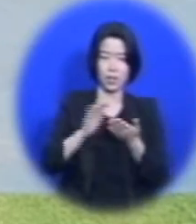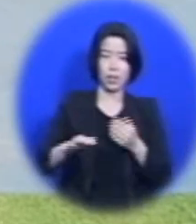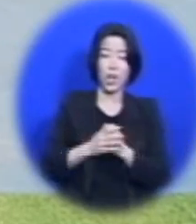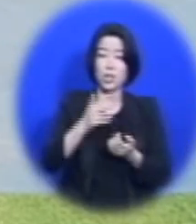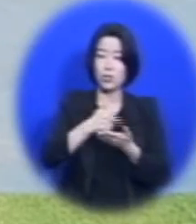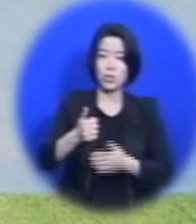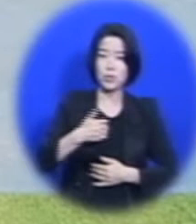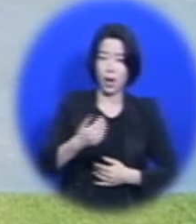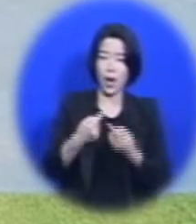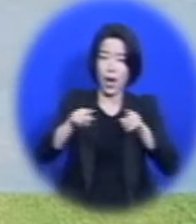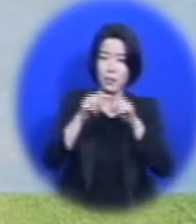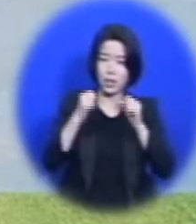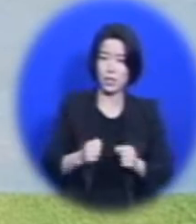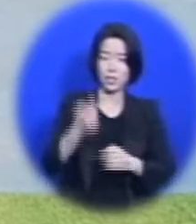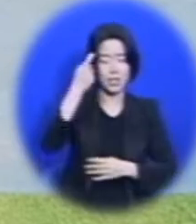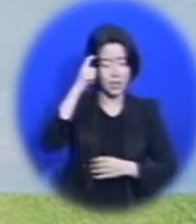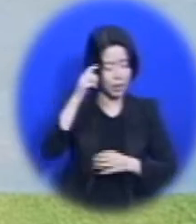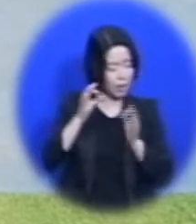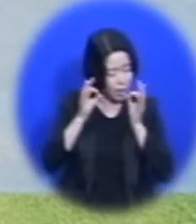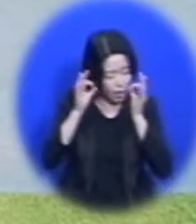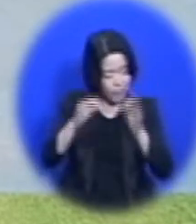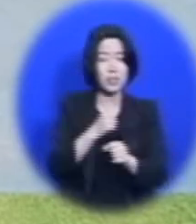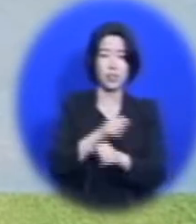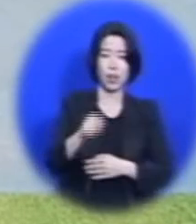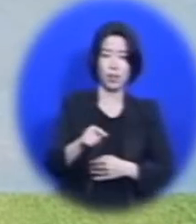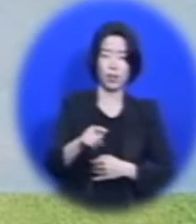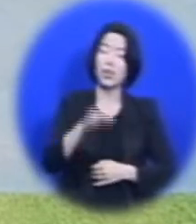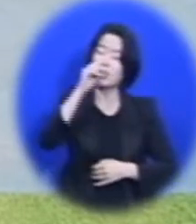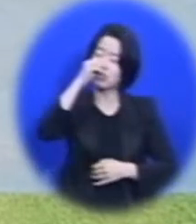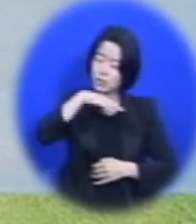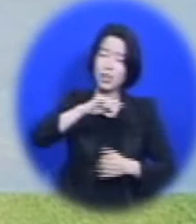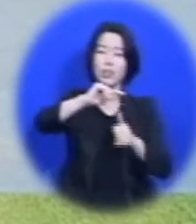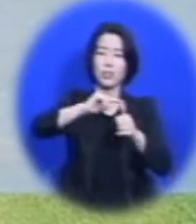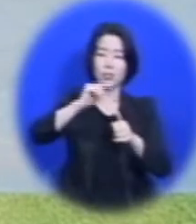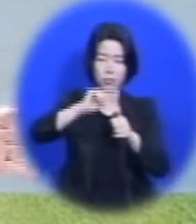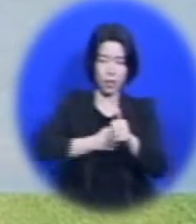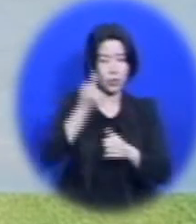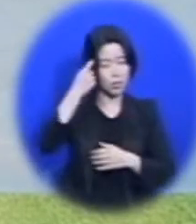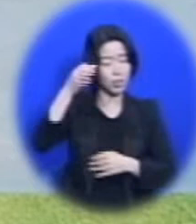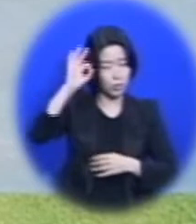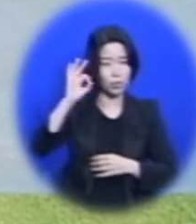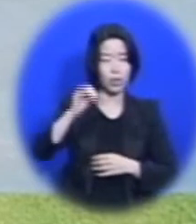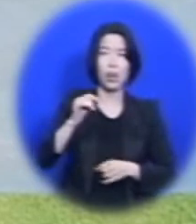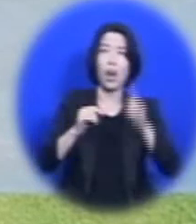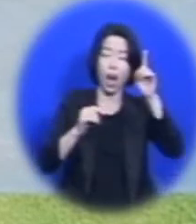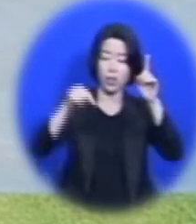주님이 나와 같이 계시는 것을 생각하려고 애를 쓰는 거하고 그냥 생각이 나는 거하고는 하늘과 땅